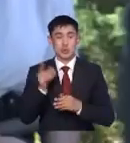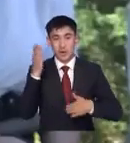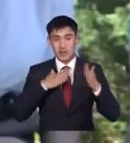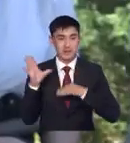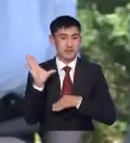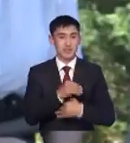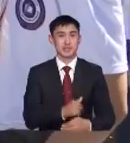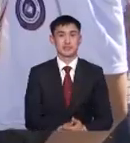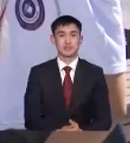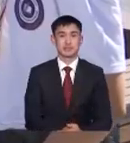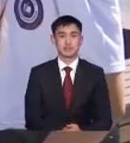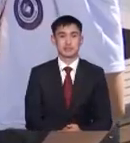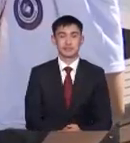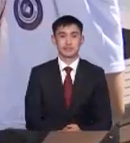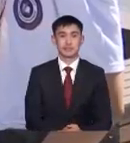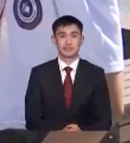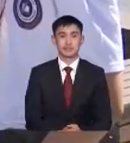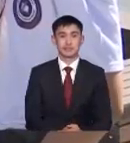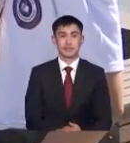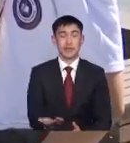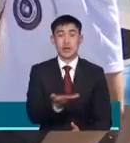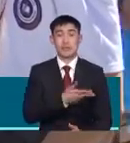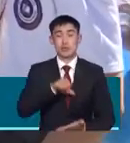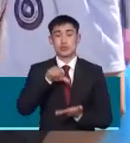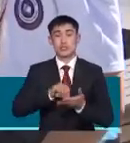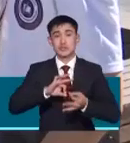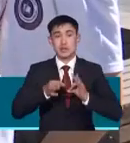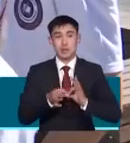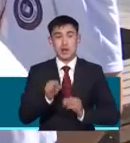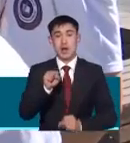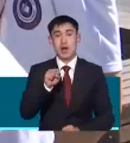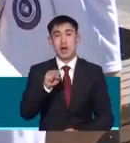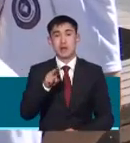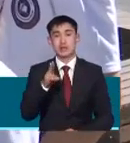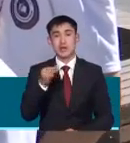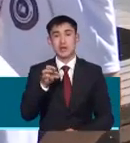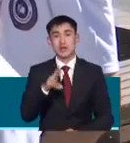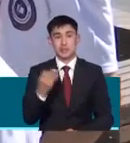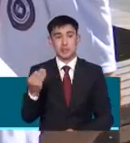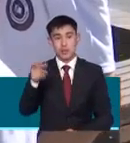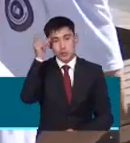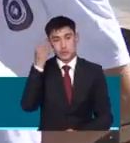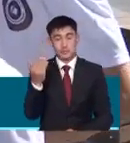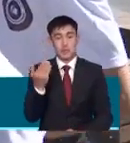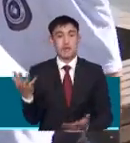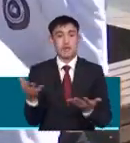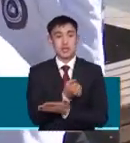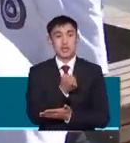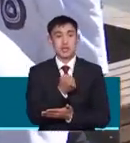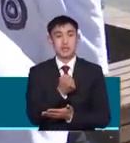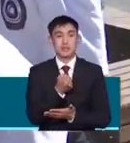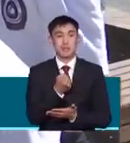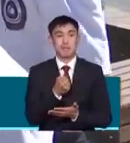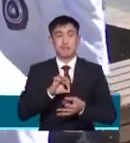радовались все. Мы участвовали на Олимпиаде Анталии. Мы выиграли в